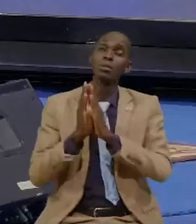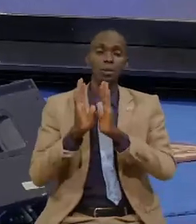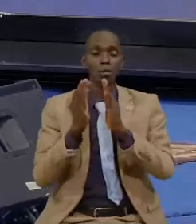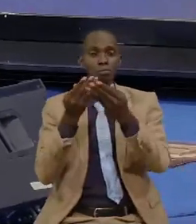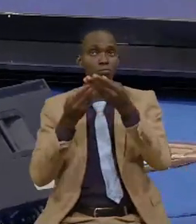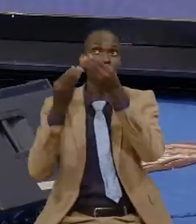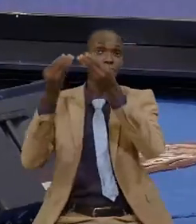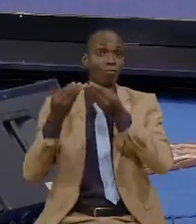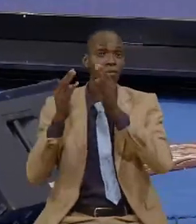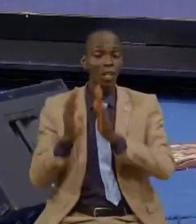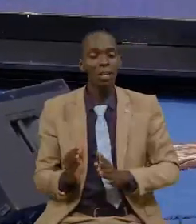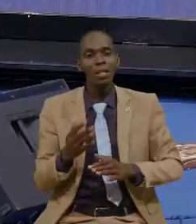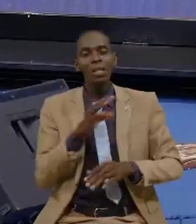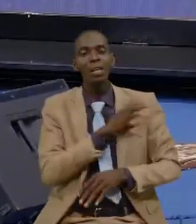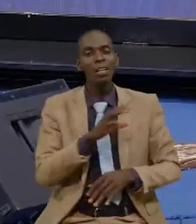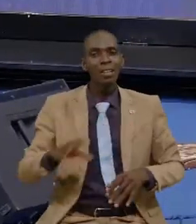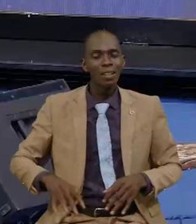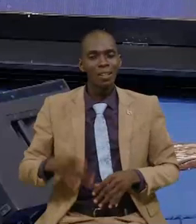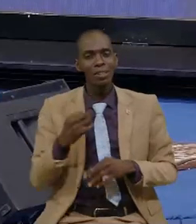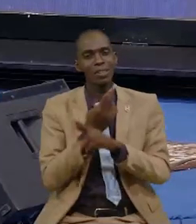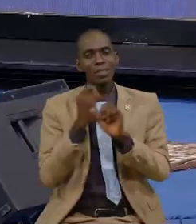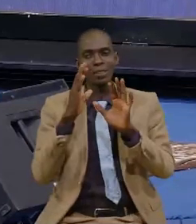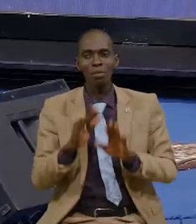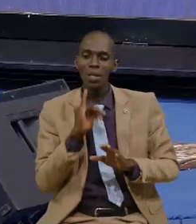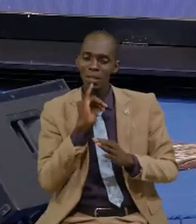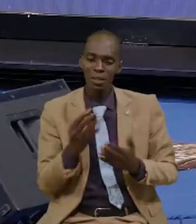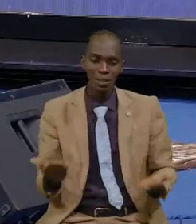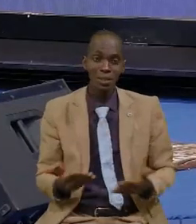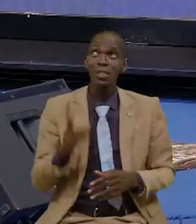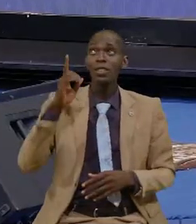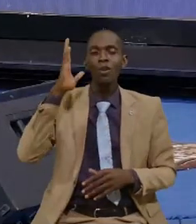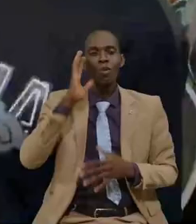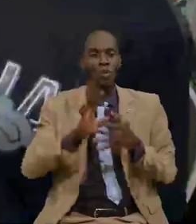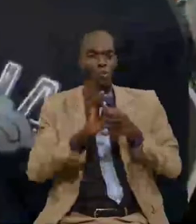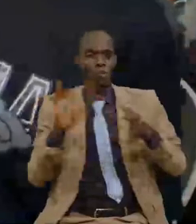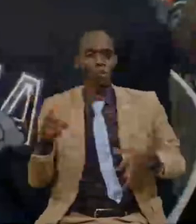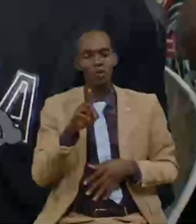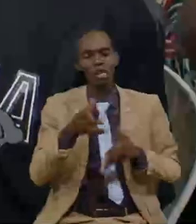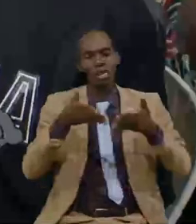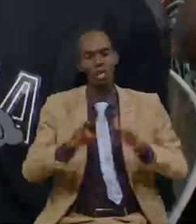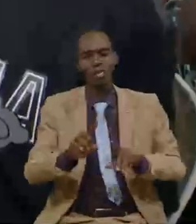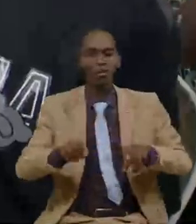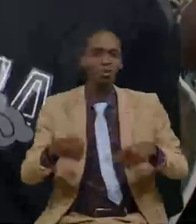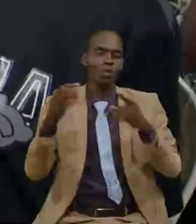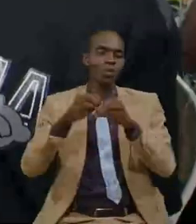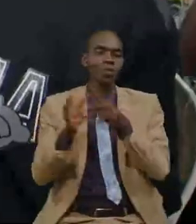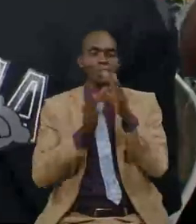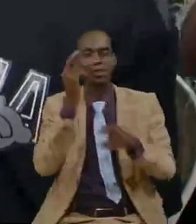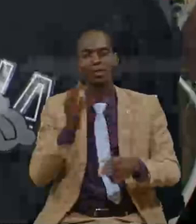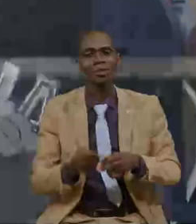le guérisseur, Christ, le libérateur, le rédempteur, est ici ce soir. Il va vous délier et